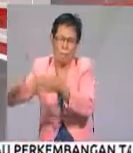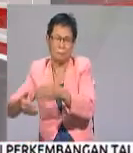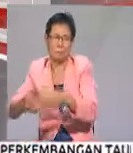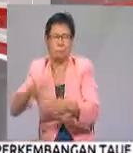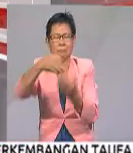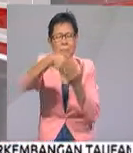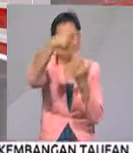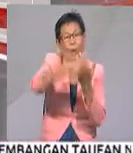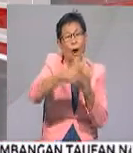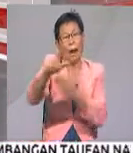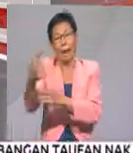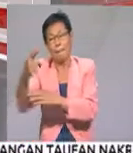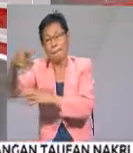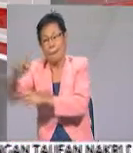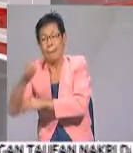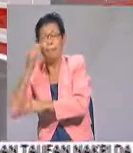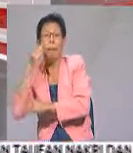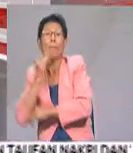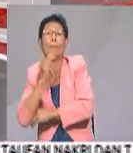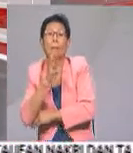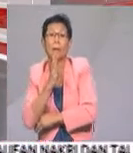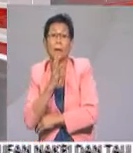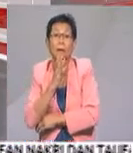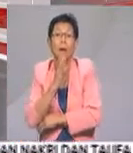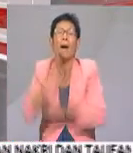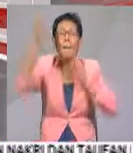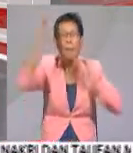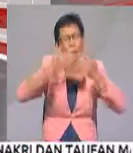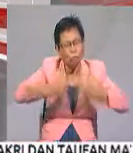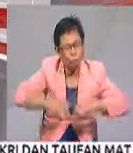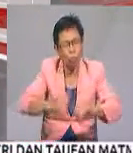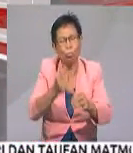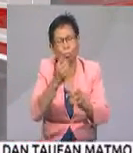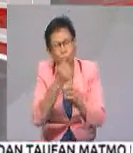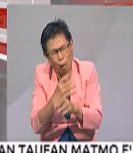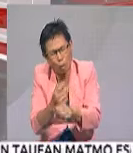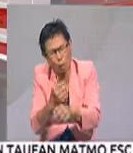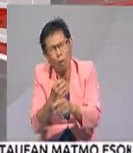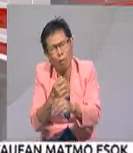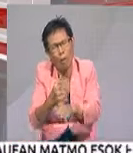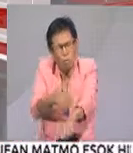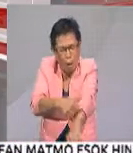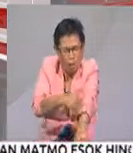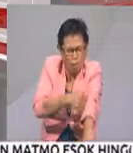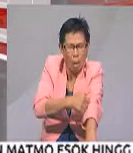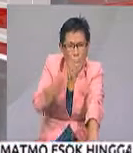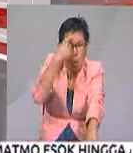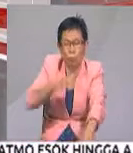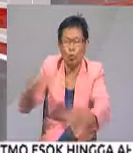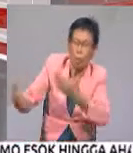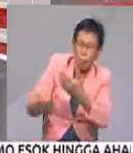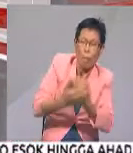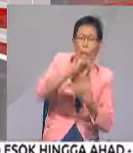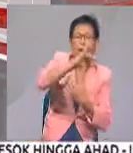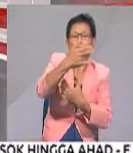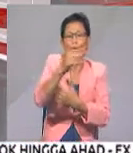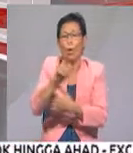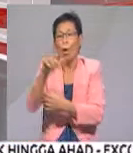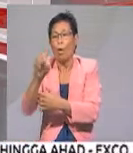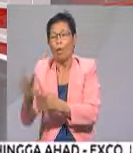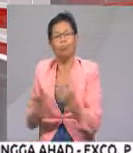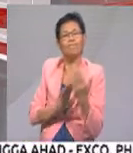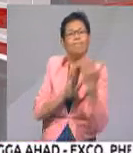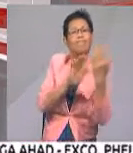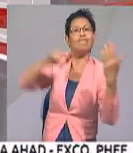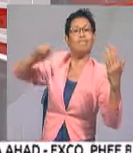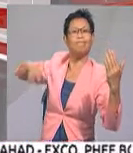Dalam program berasingan, Perdana Menteri menegaskan Malaysia terus berusaha sedaya upaya untuk membawa pulang Jolo untuk